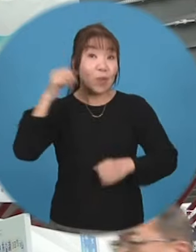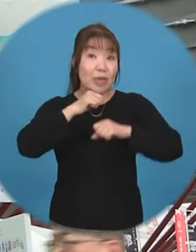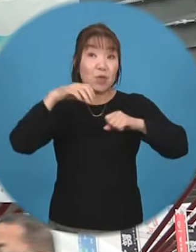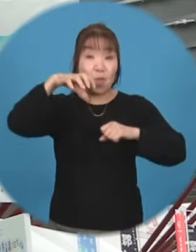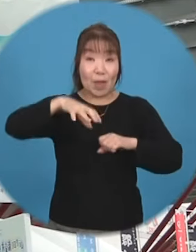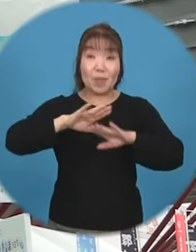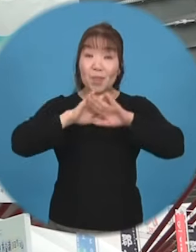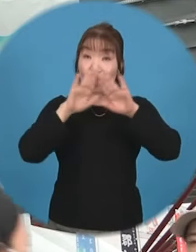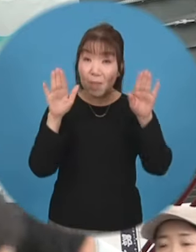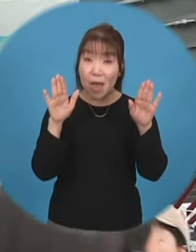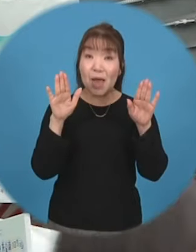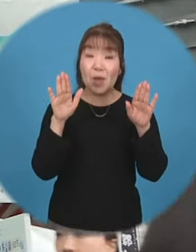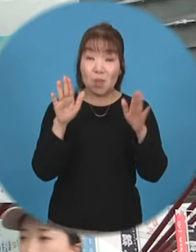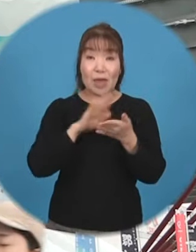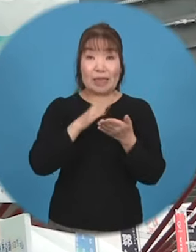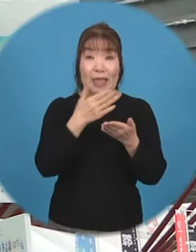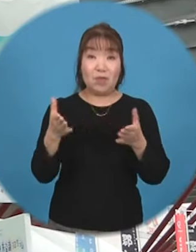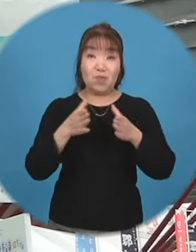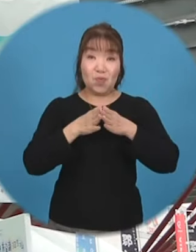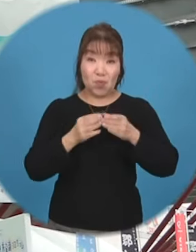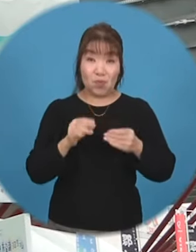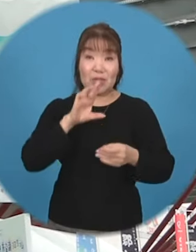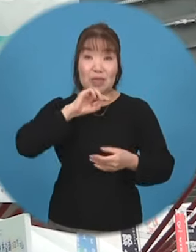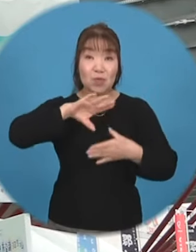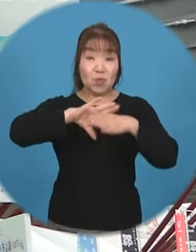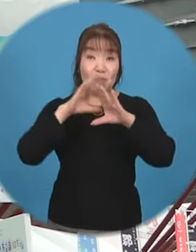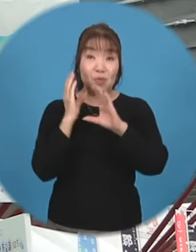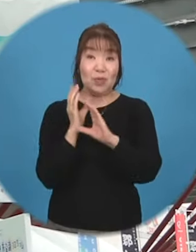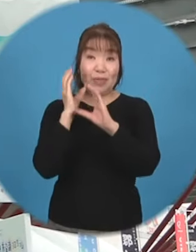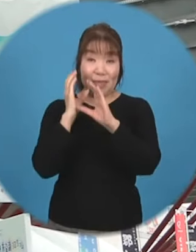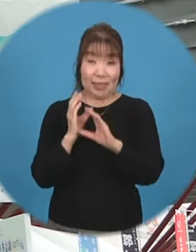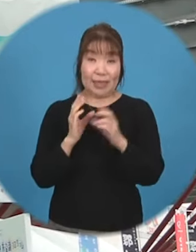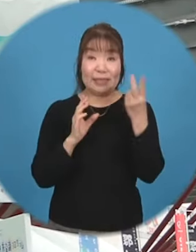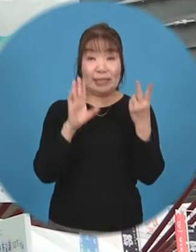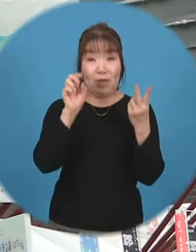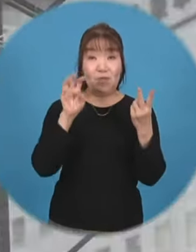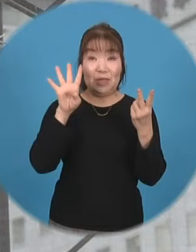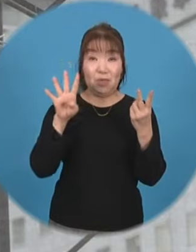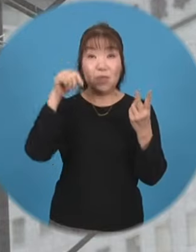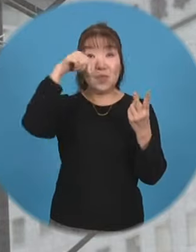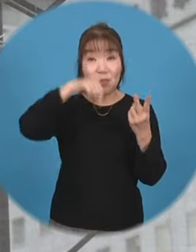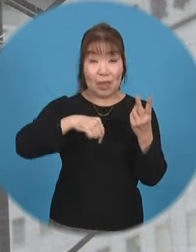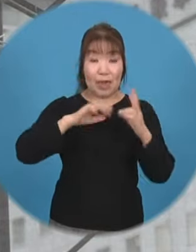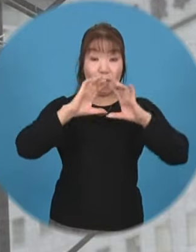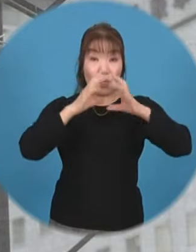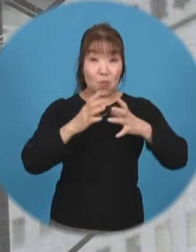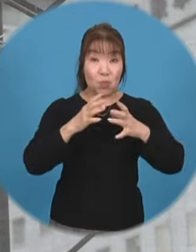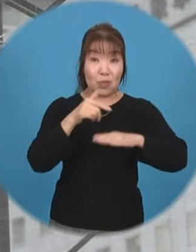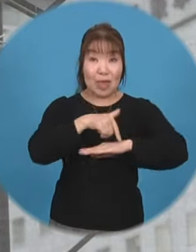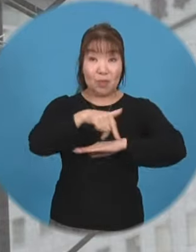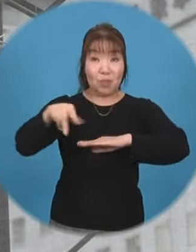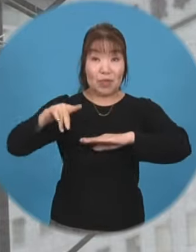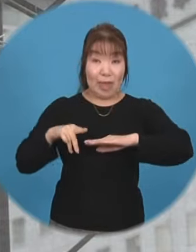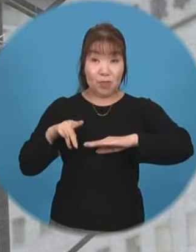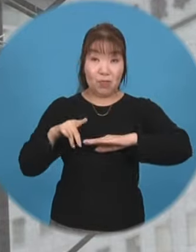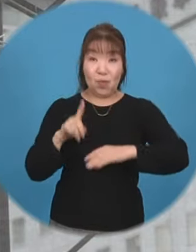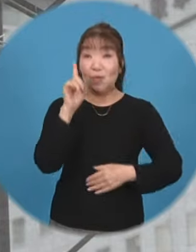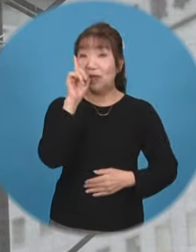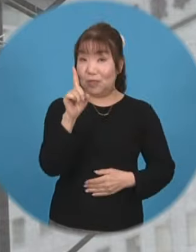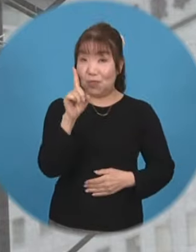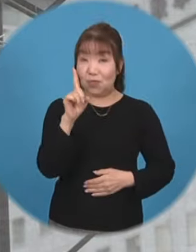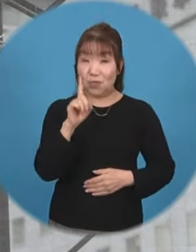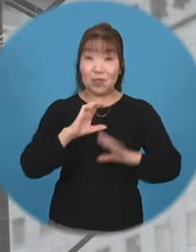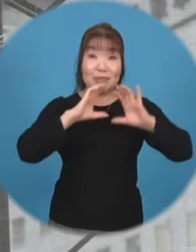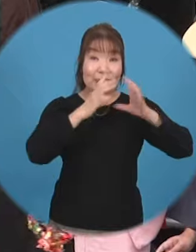の国岐阜文化祭2024の国際交流プログラムの一つ、海外国内大交流プログラムです。